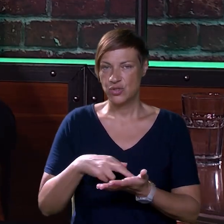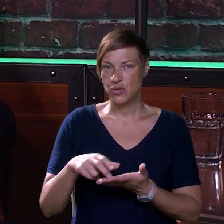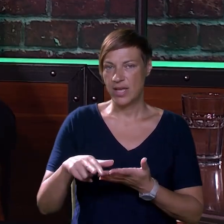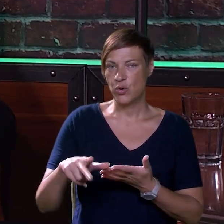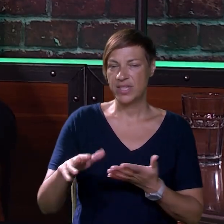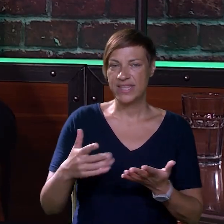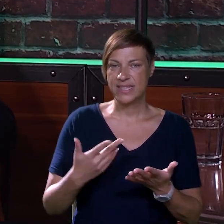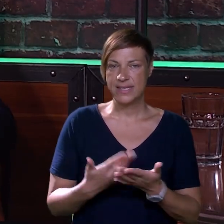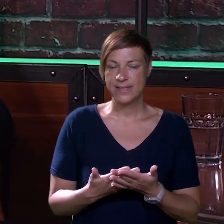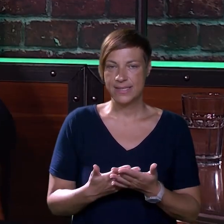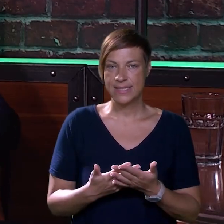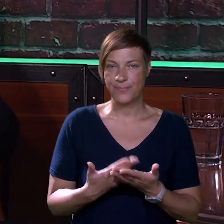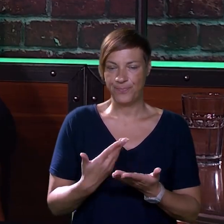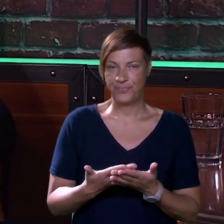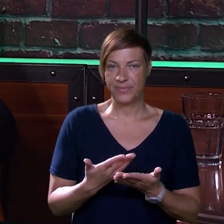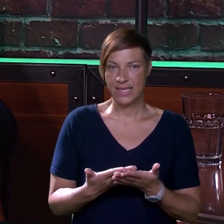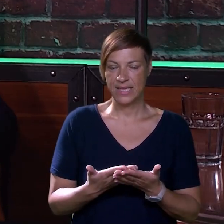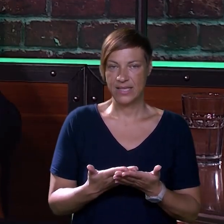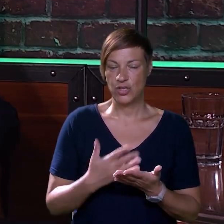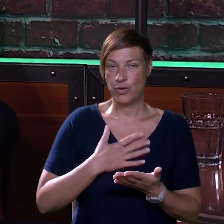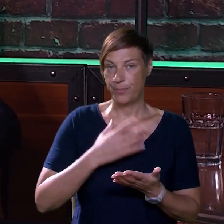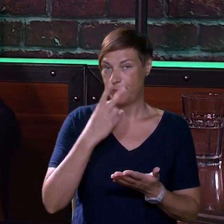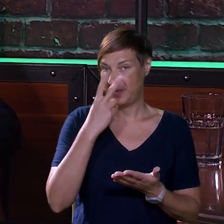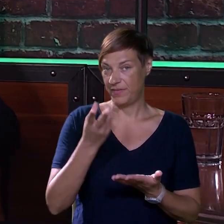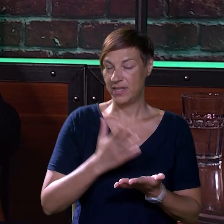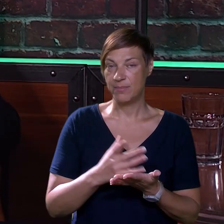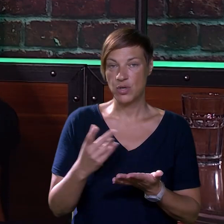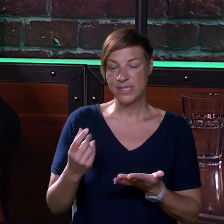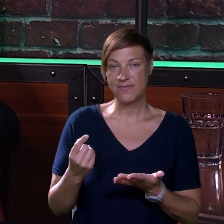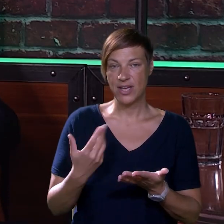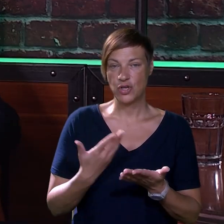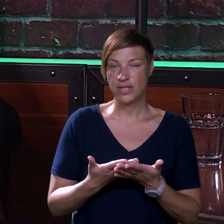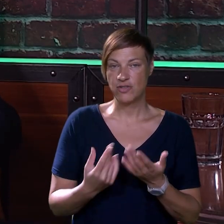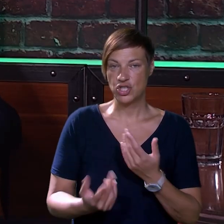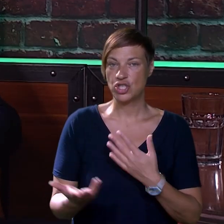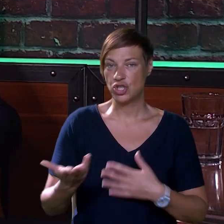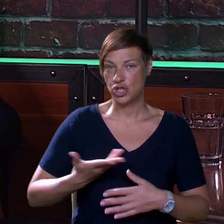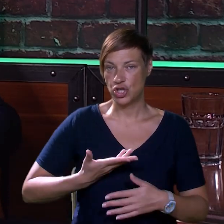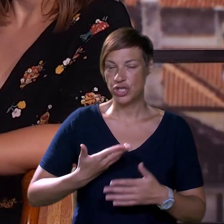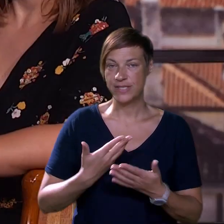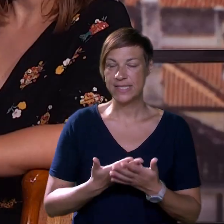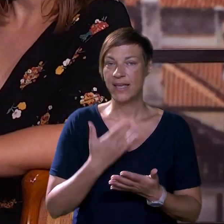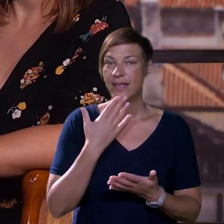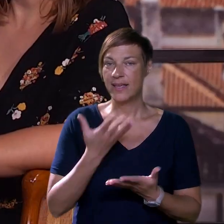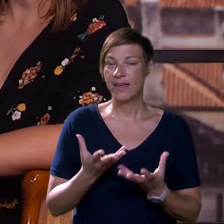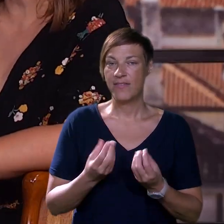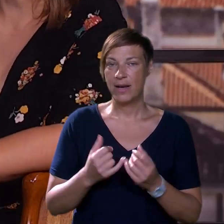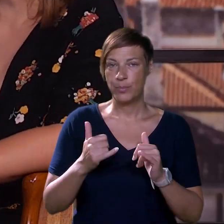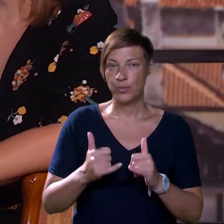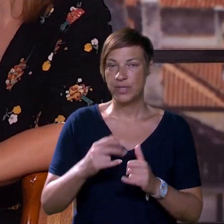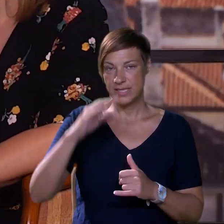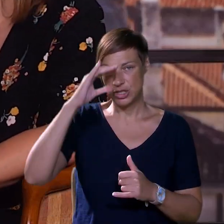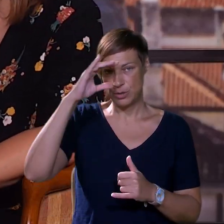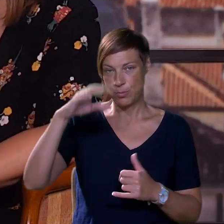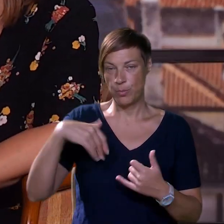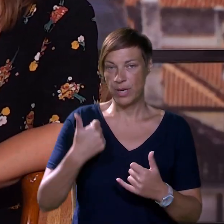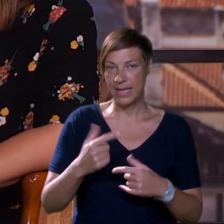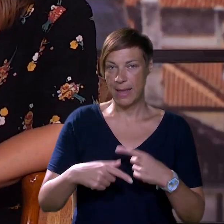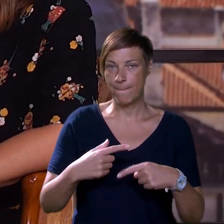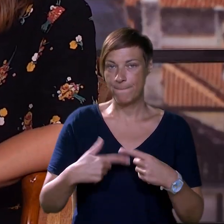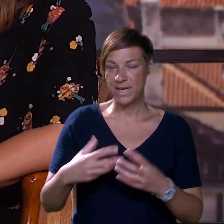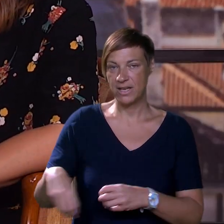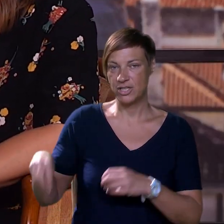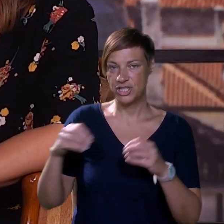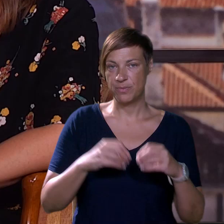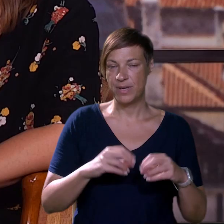trci, jurnjavi i to mi vidimo svakodnevno šta to donosi. Hvala vam puno. Sad ćemo pogledati jedan prilog,